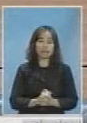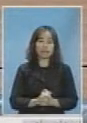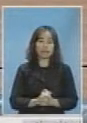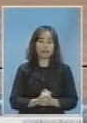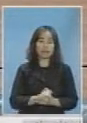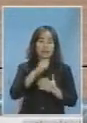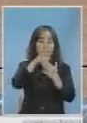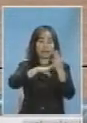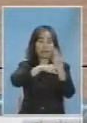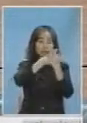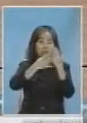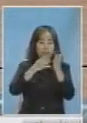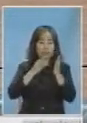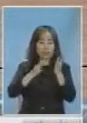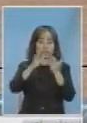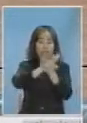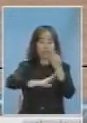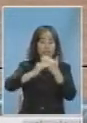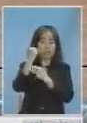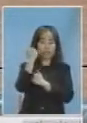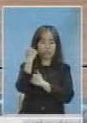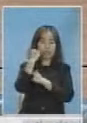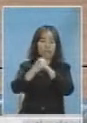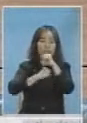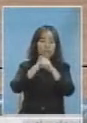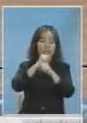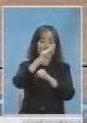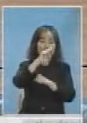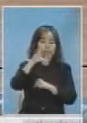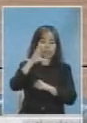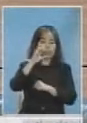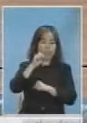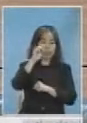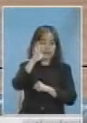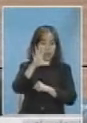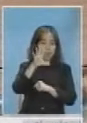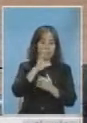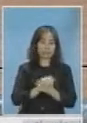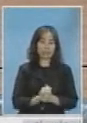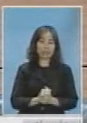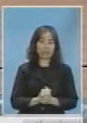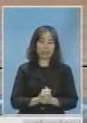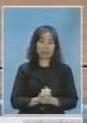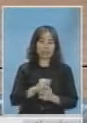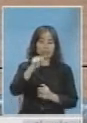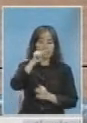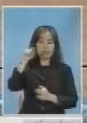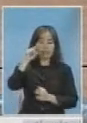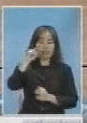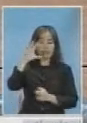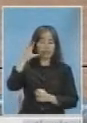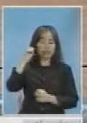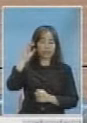านโยบายความมั่นคงแห่งชาติปี2555ถึง